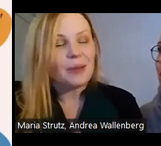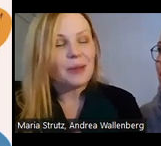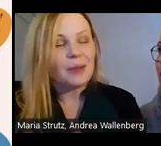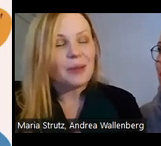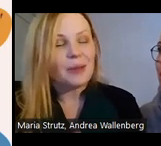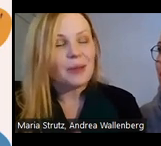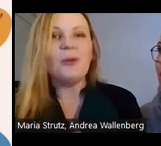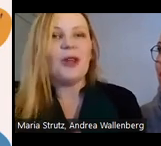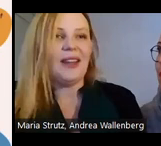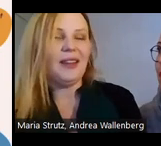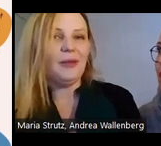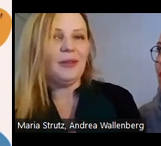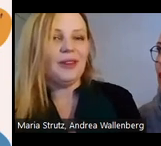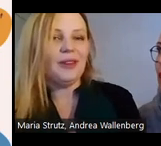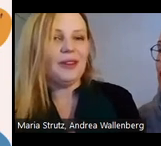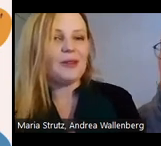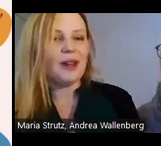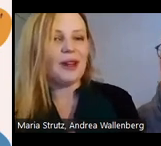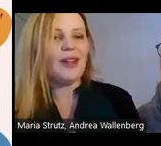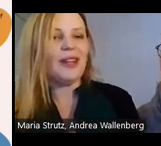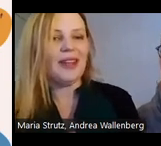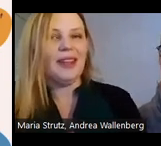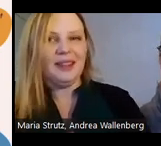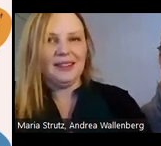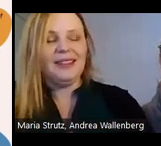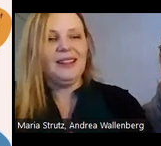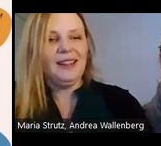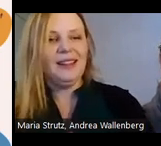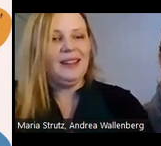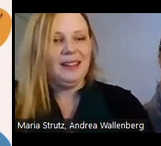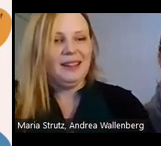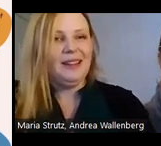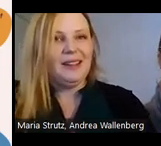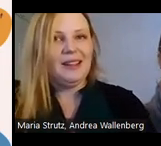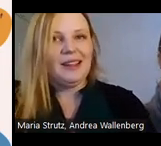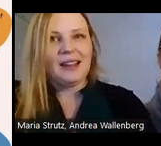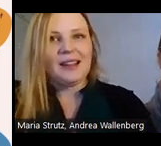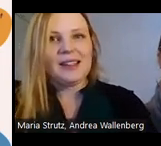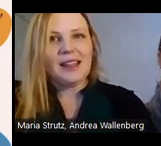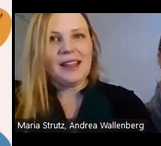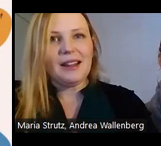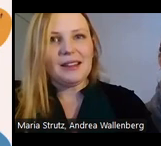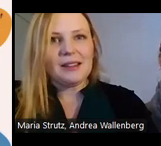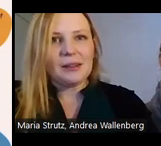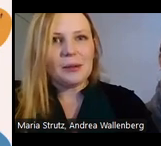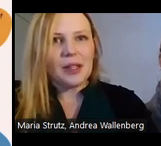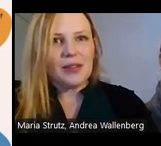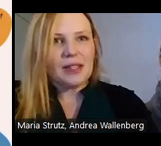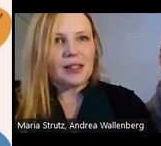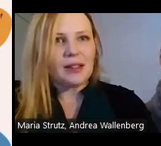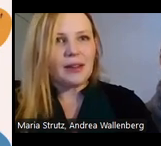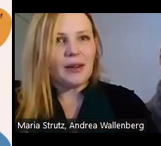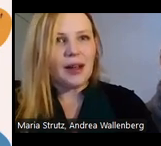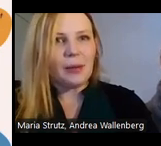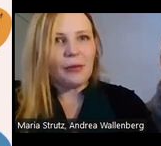inte betyda så mycket rent språkligt. Men rent kommunikativt. Och samspelsmässigt så är det super. Exakt.